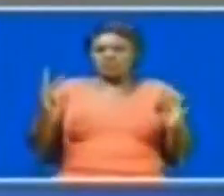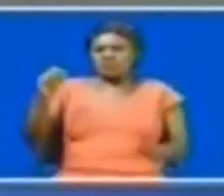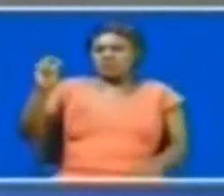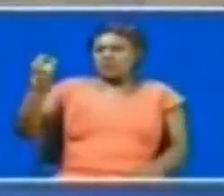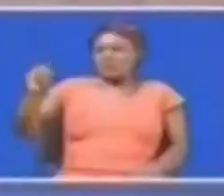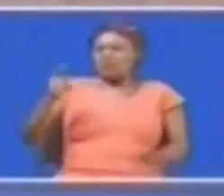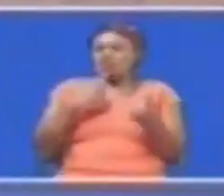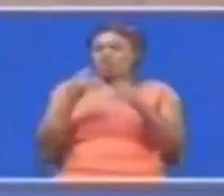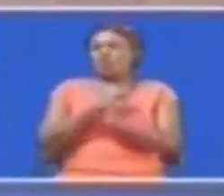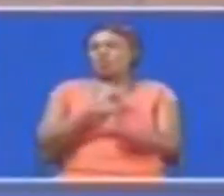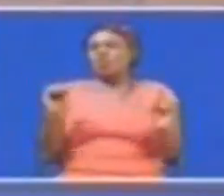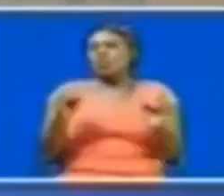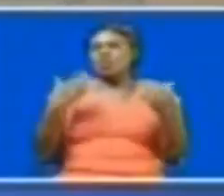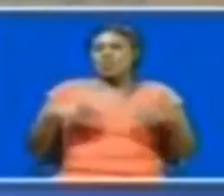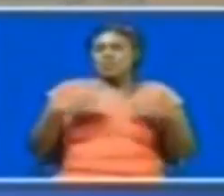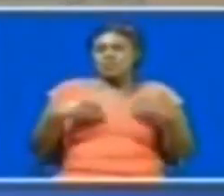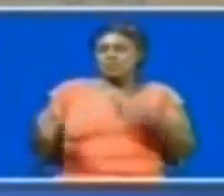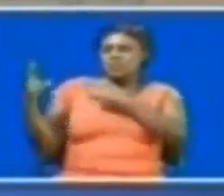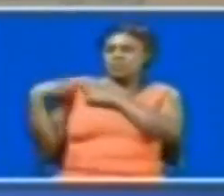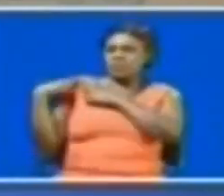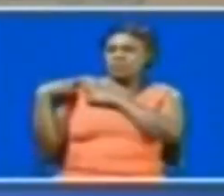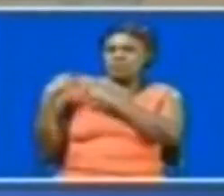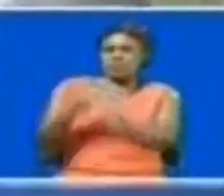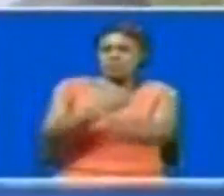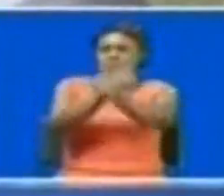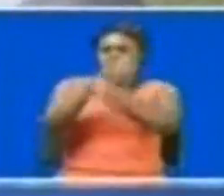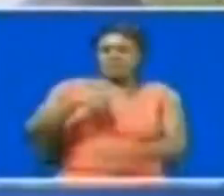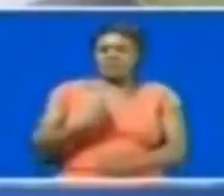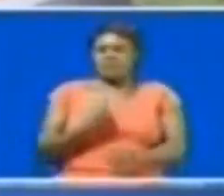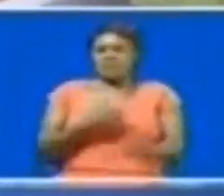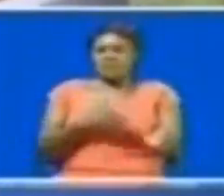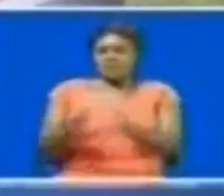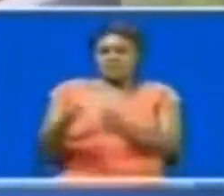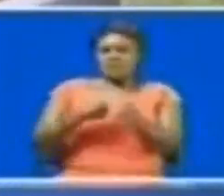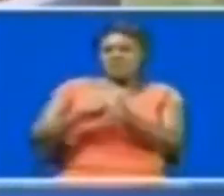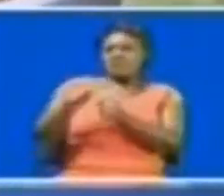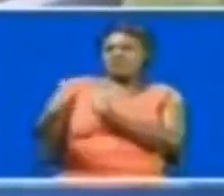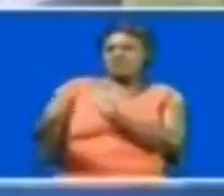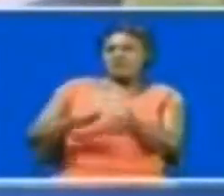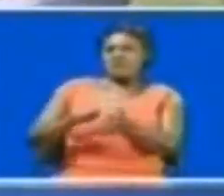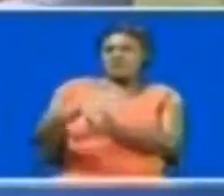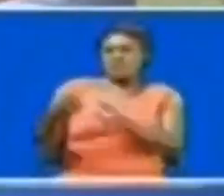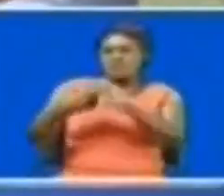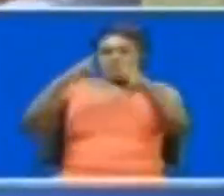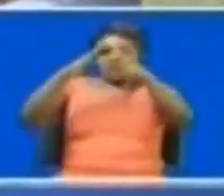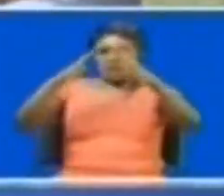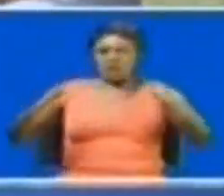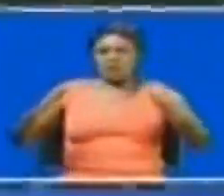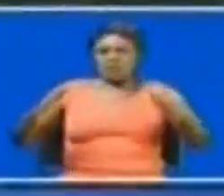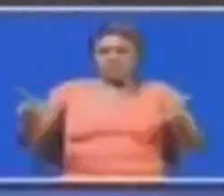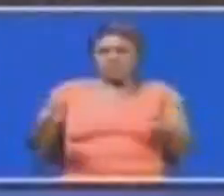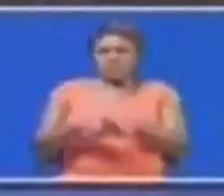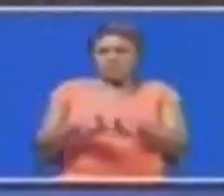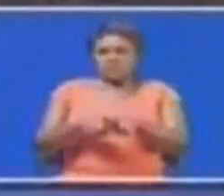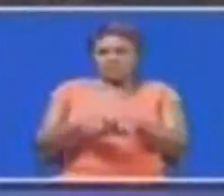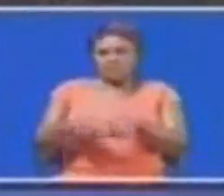NEMA walisita kuzungumza, wasimamizi wa jengo waliendelea kujitetea. The river is far from the houses actually. We are also being told